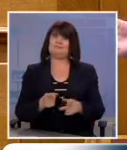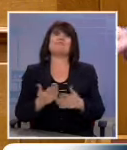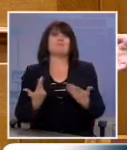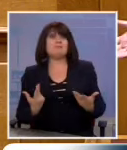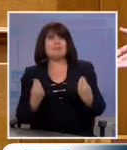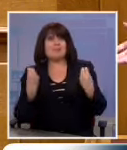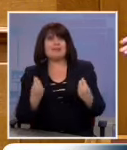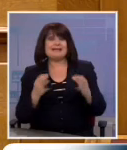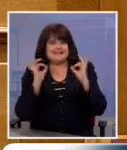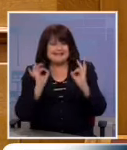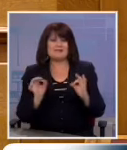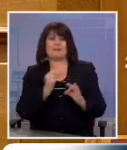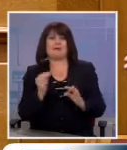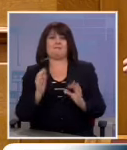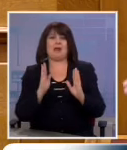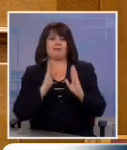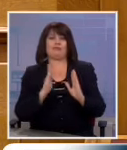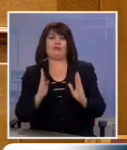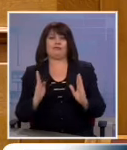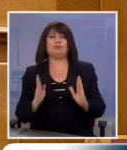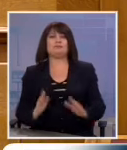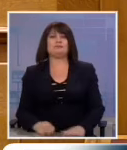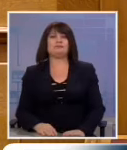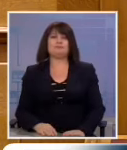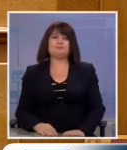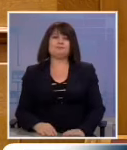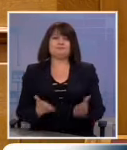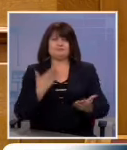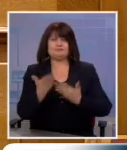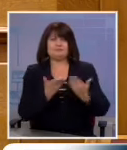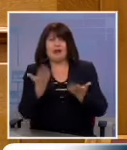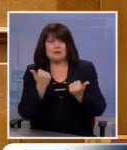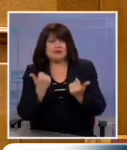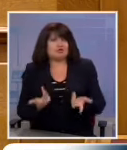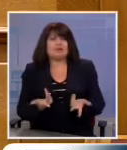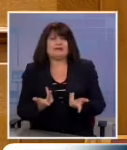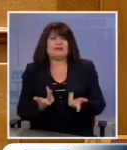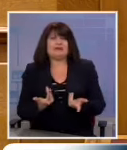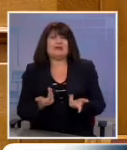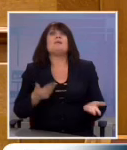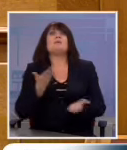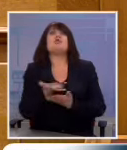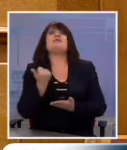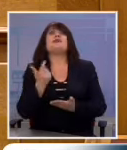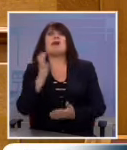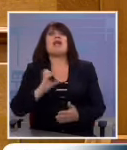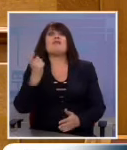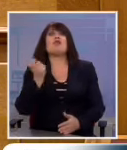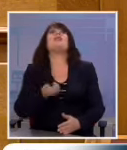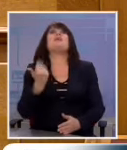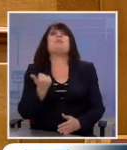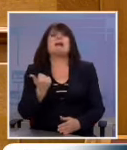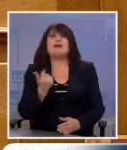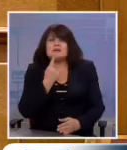πόσο ορισμένο ζήτημα αυτό. Χωρίς προτάσεις, κύριε Υπουργέ, τώρα. Δεν υπάρχει πρόταση των δανειστών. Τι